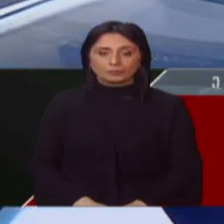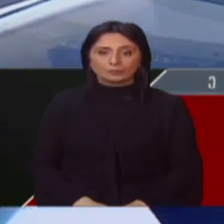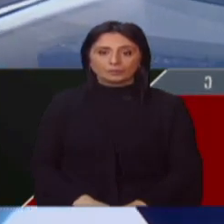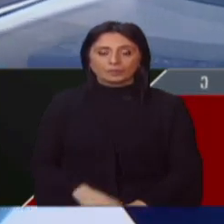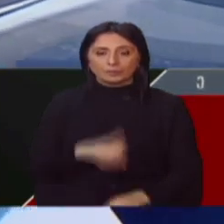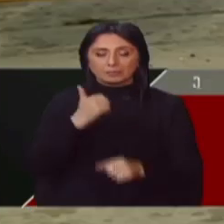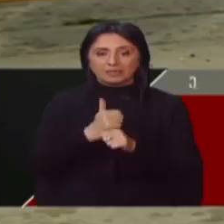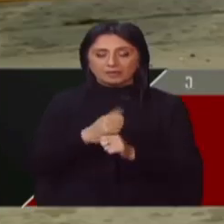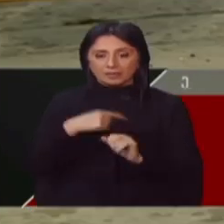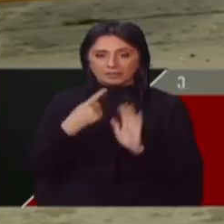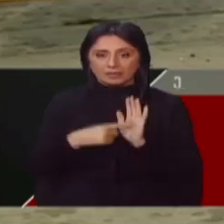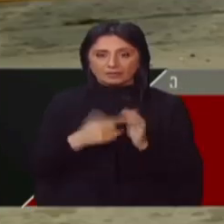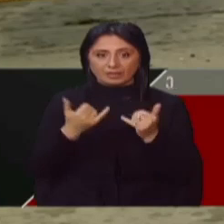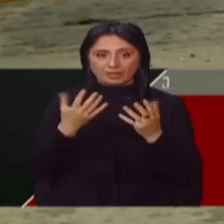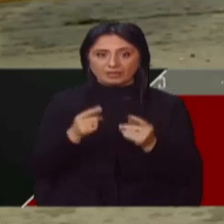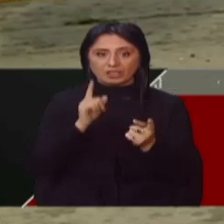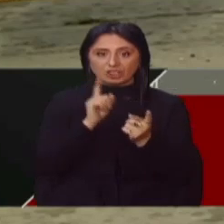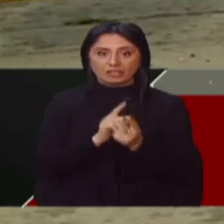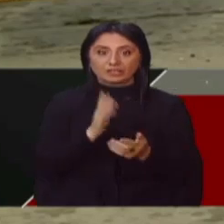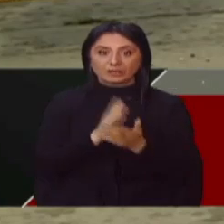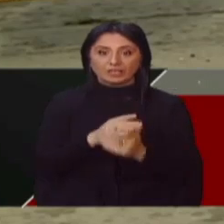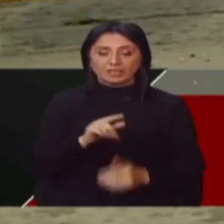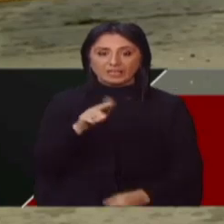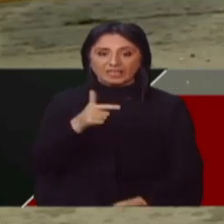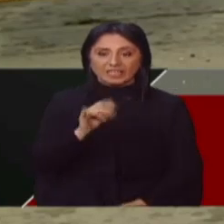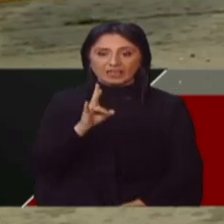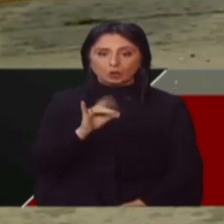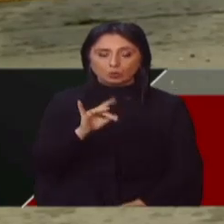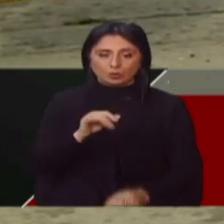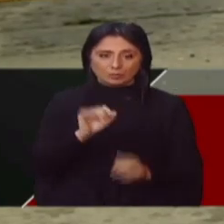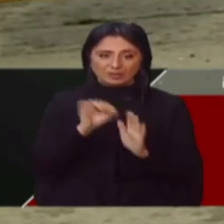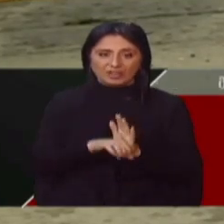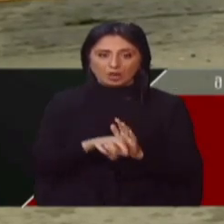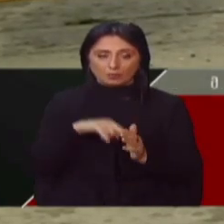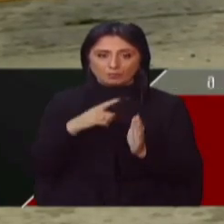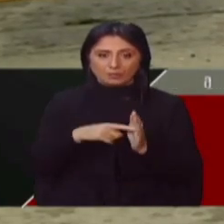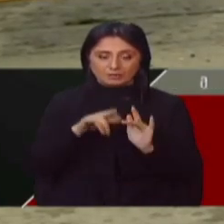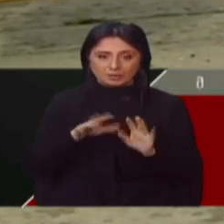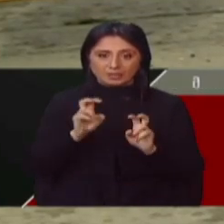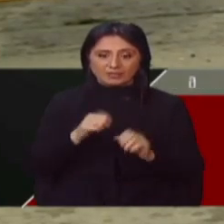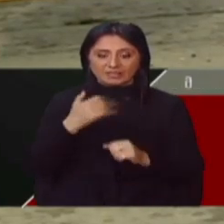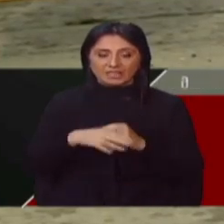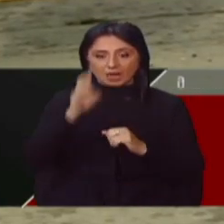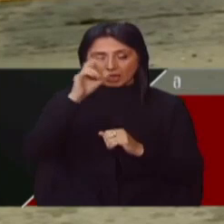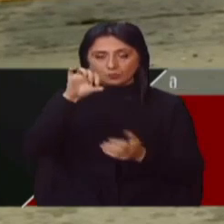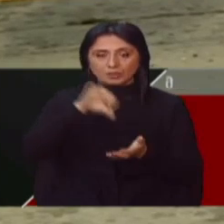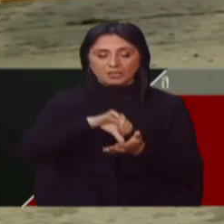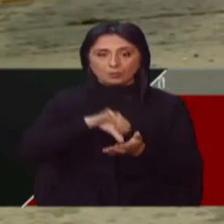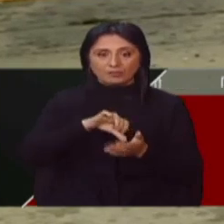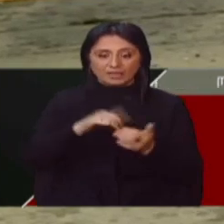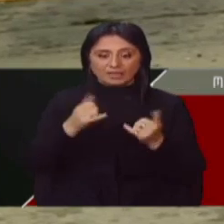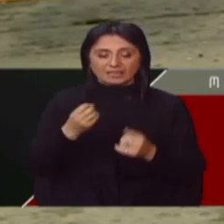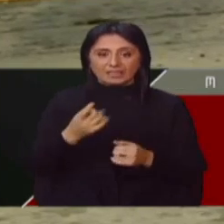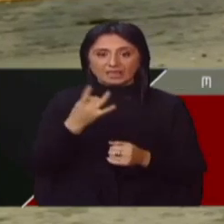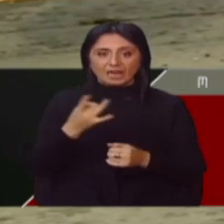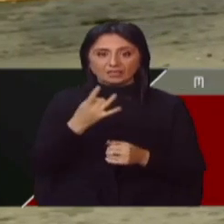Adiakhlizam tavari sakitqi dghevandel shekhodraze არის თამაზ გინტურის მკვლელობის საქმე ცენტრალური ხელისუფლების წარმომადგენლები დღეს